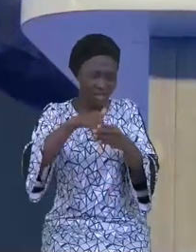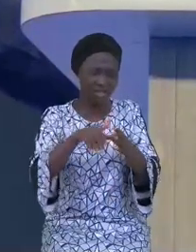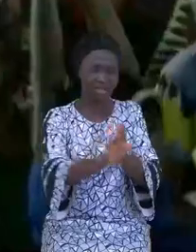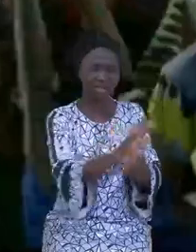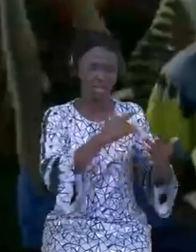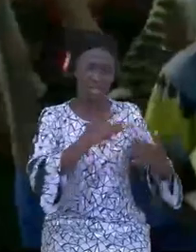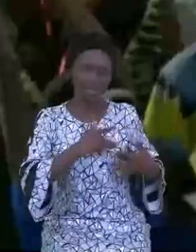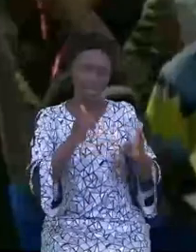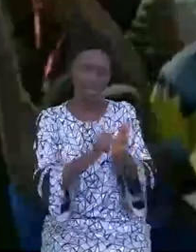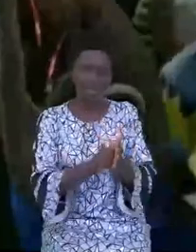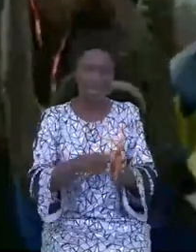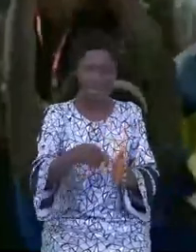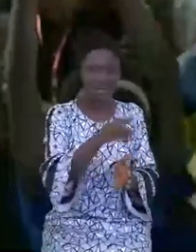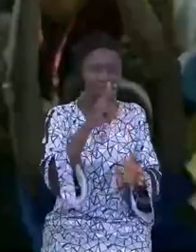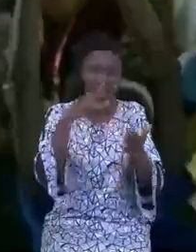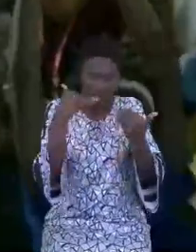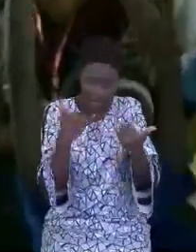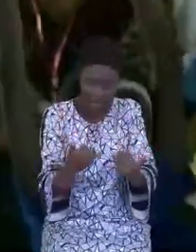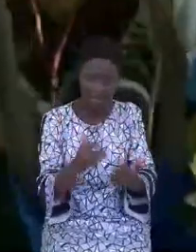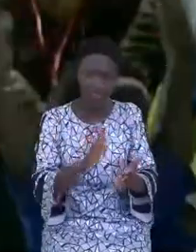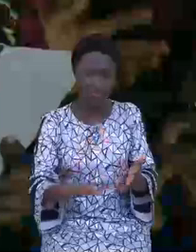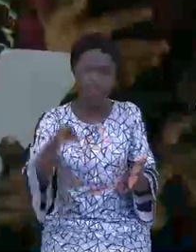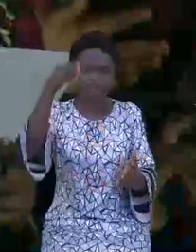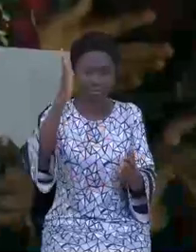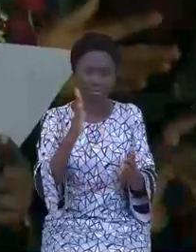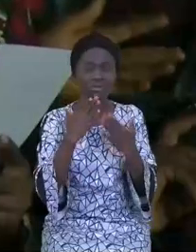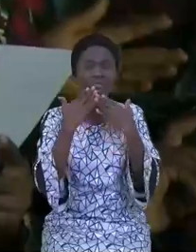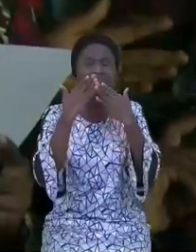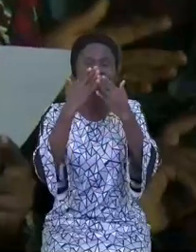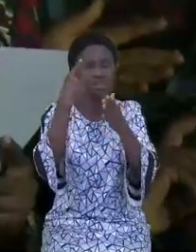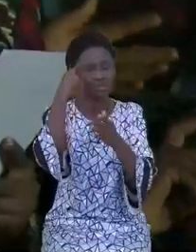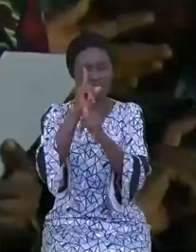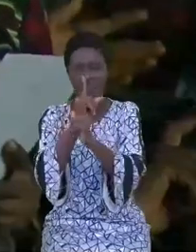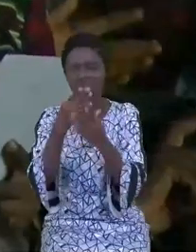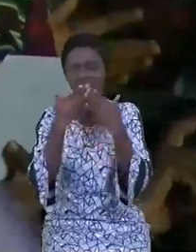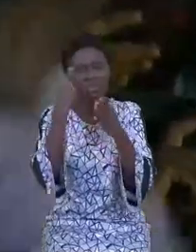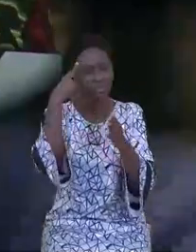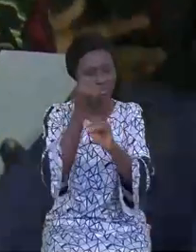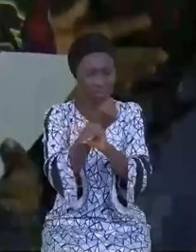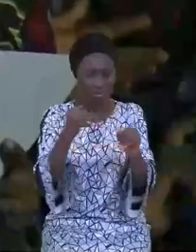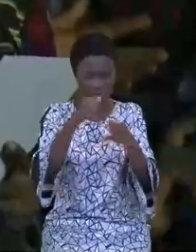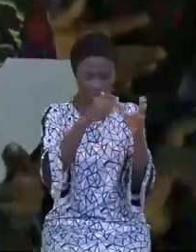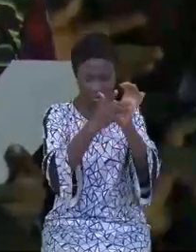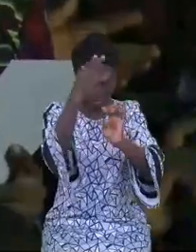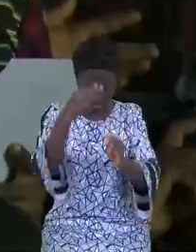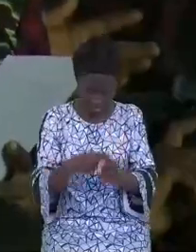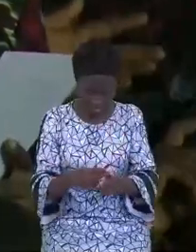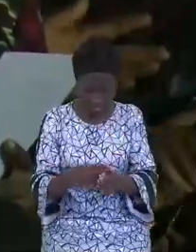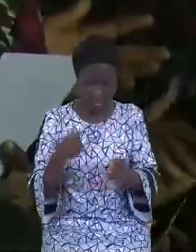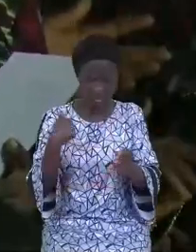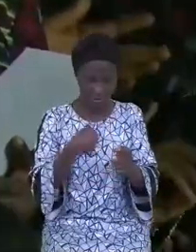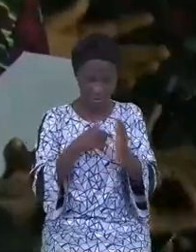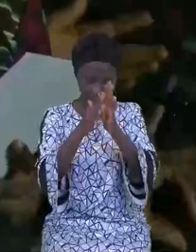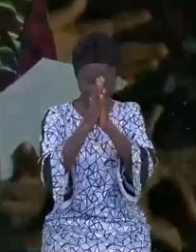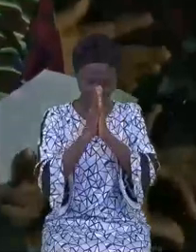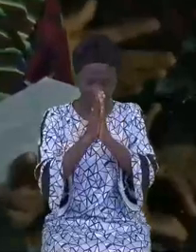Dieu. Merci pour l'exaucement. Merci pour le salut. Au nom de Jésus, nous